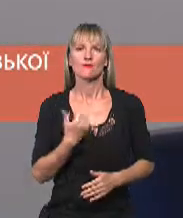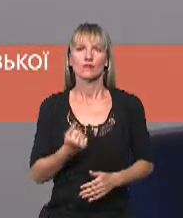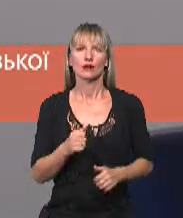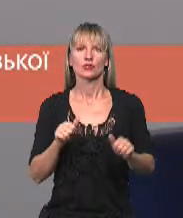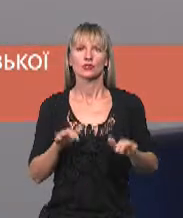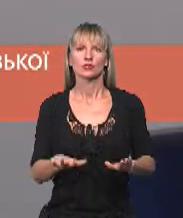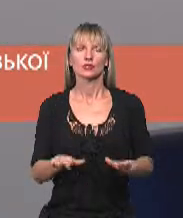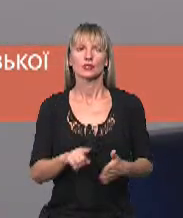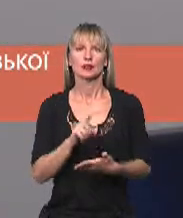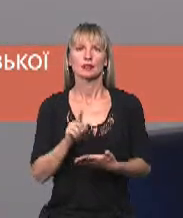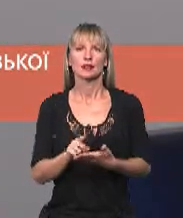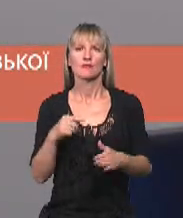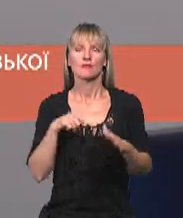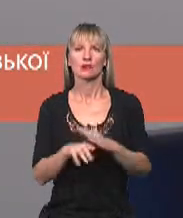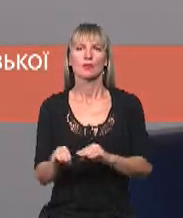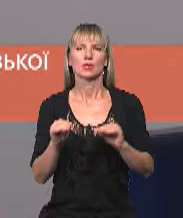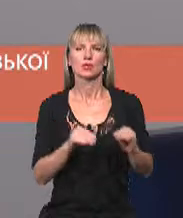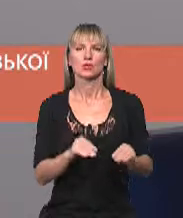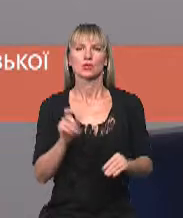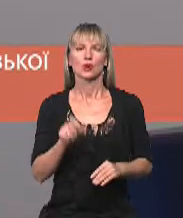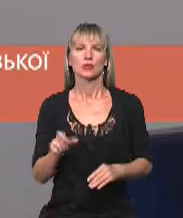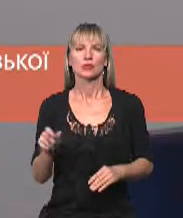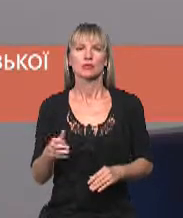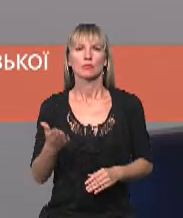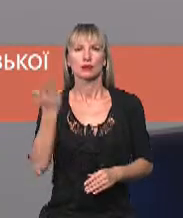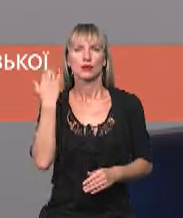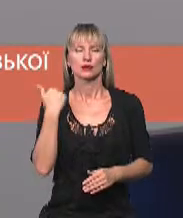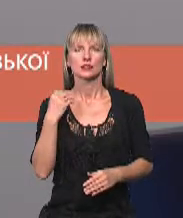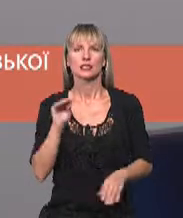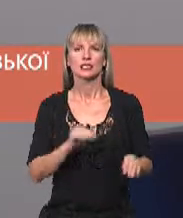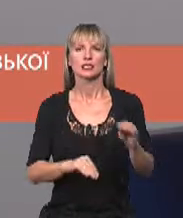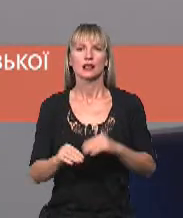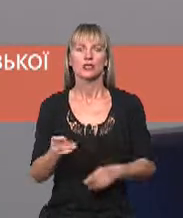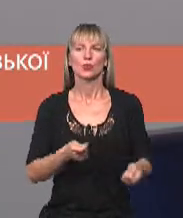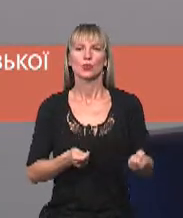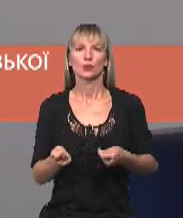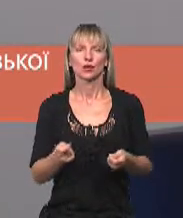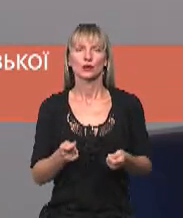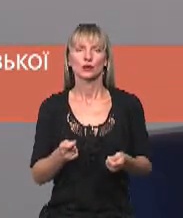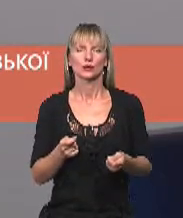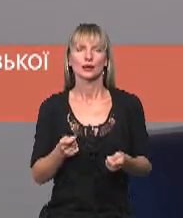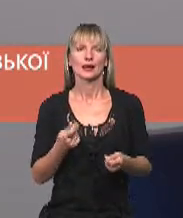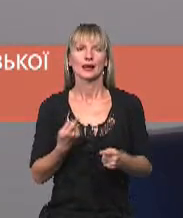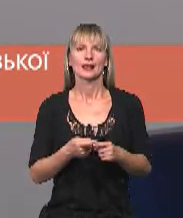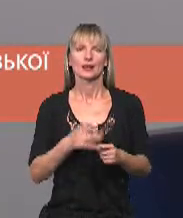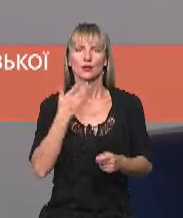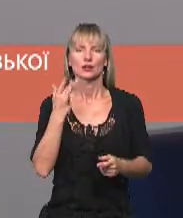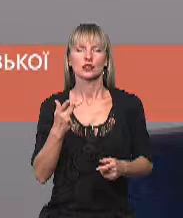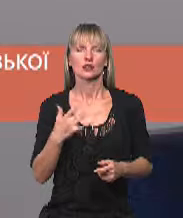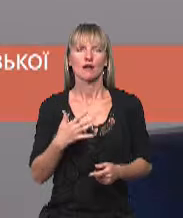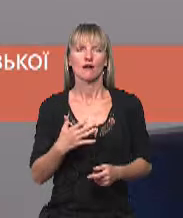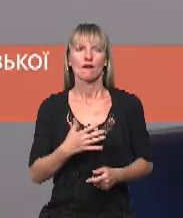вирішити питання внутрішньопереміщених осіб і їх інтеграції. У минулому складі уряду цієї політичної волі